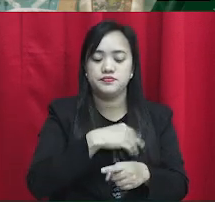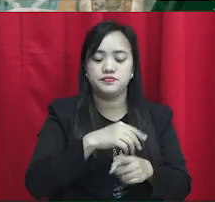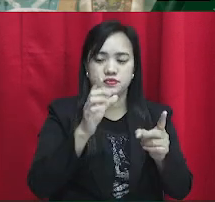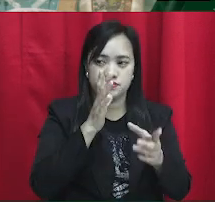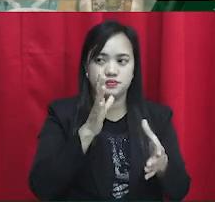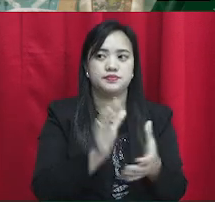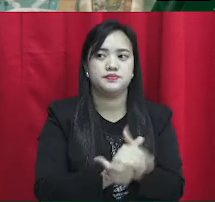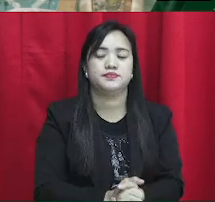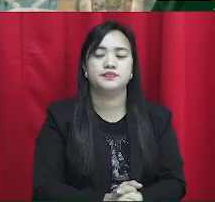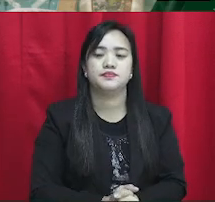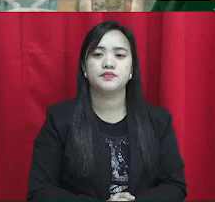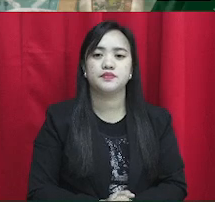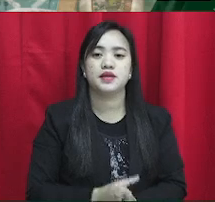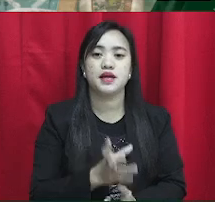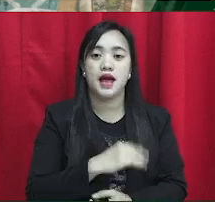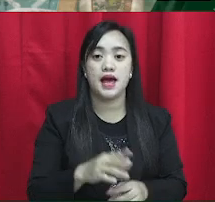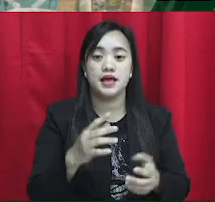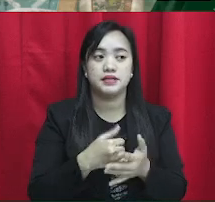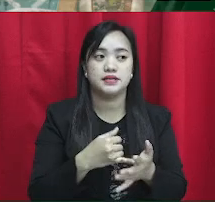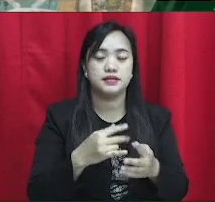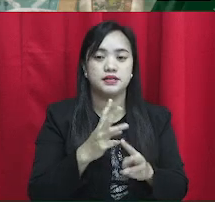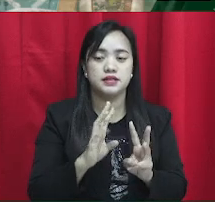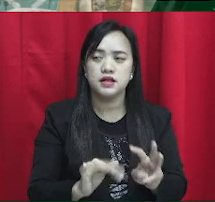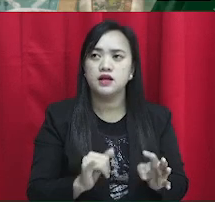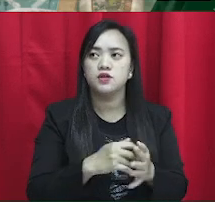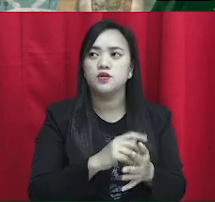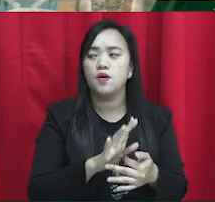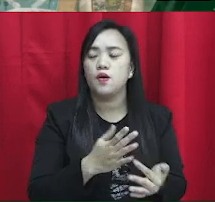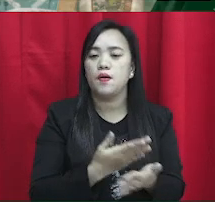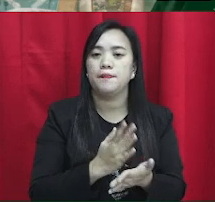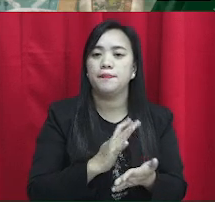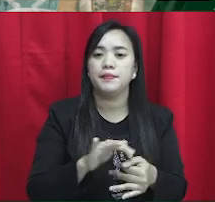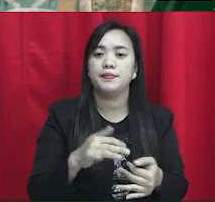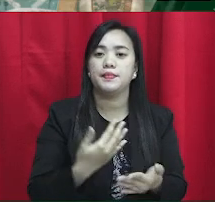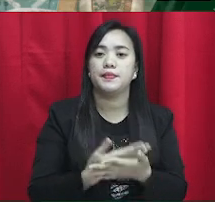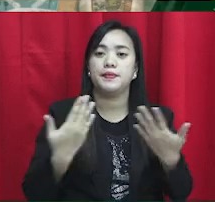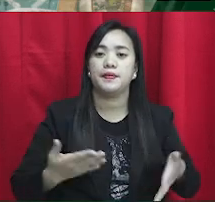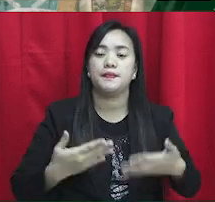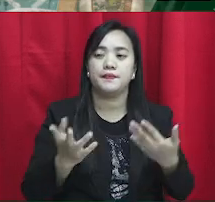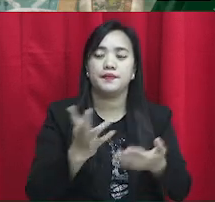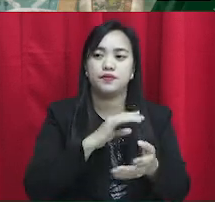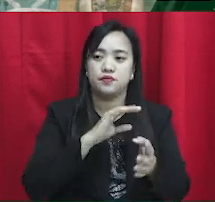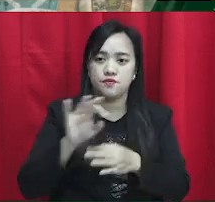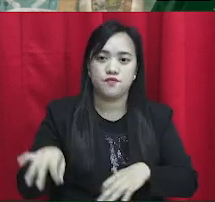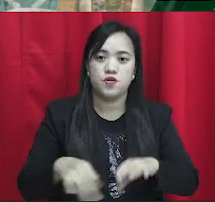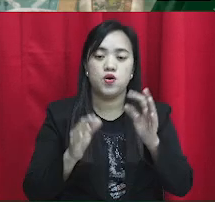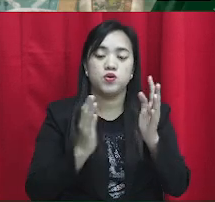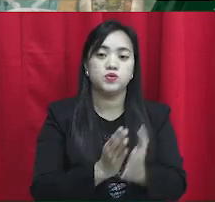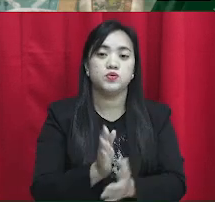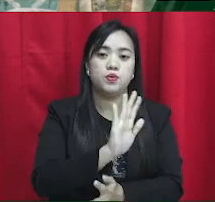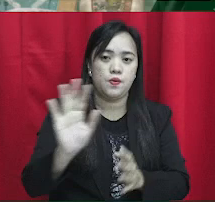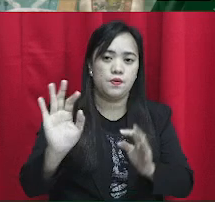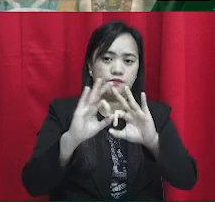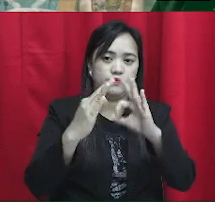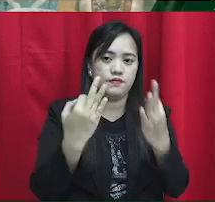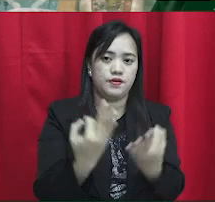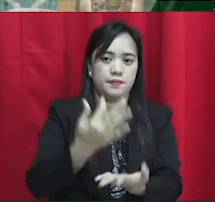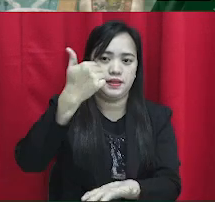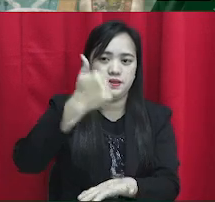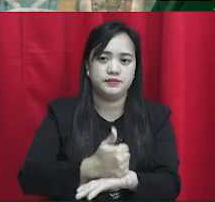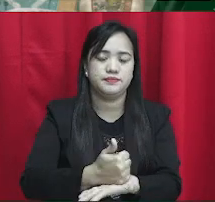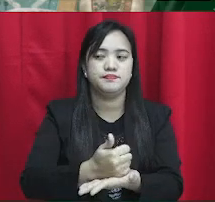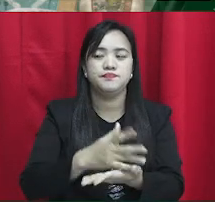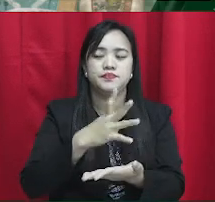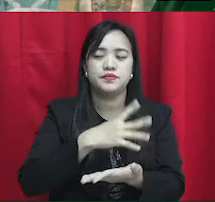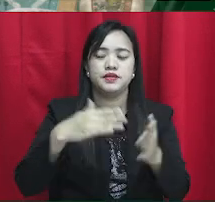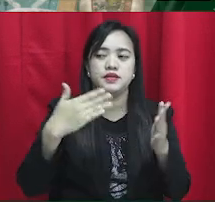babae. Lalong pasisiglahin ang ating programa. Yes. Na talaga naman magpo-flow sa ating pamilya. Yes, amen. Diba? Kaya once